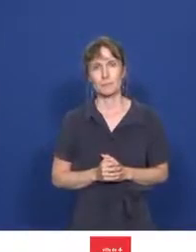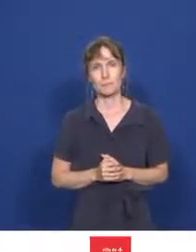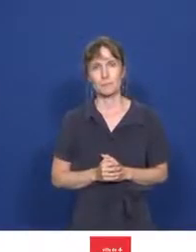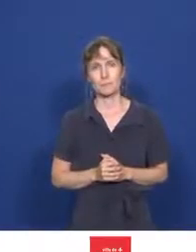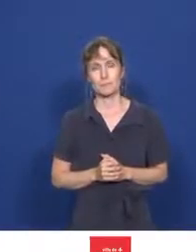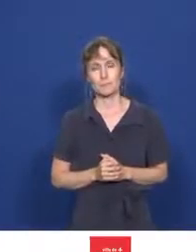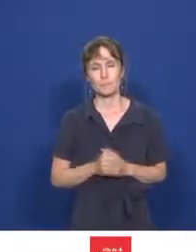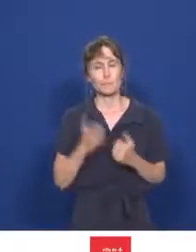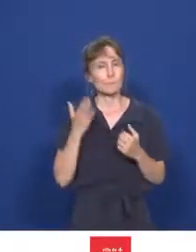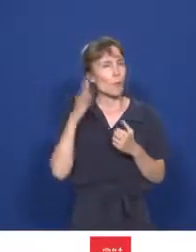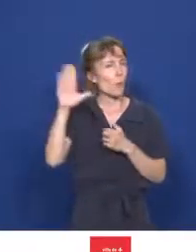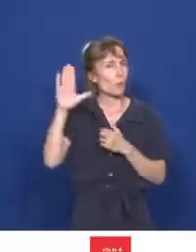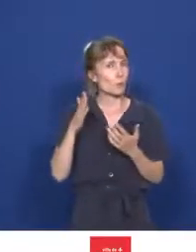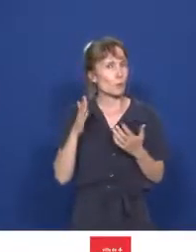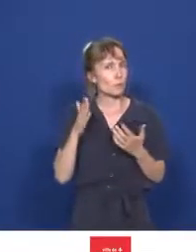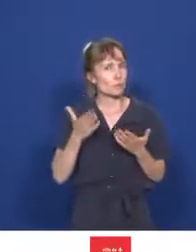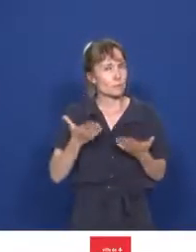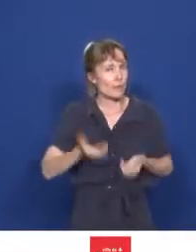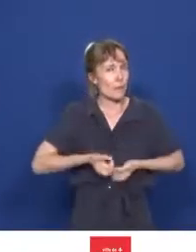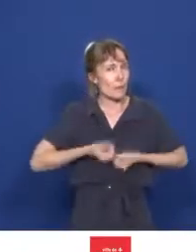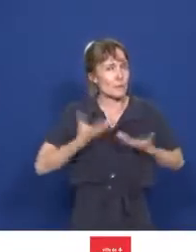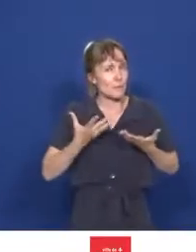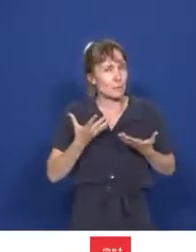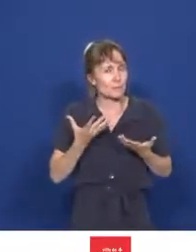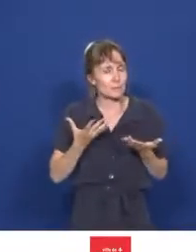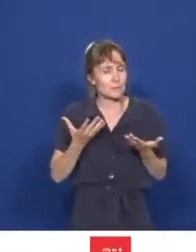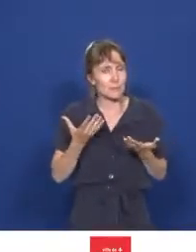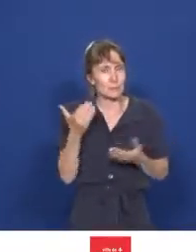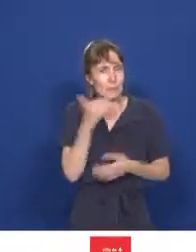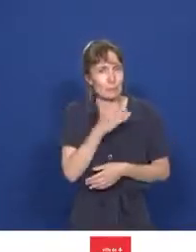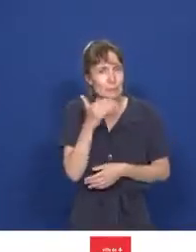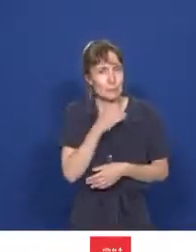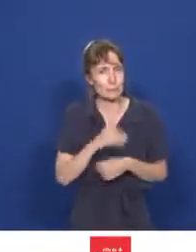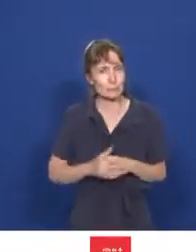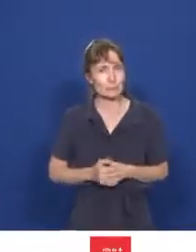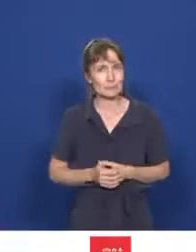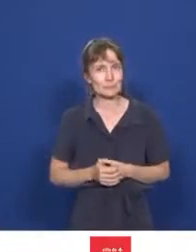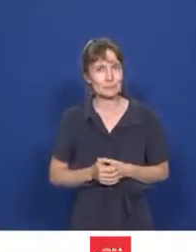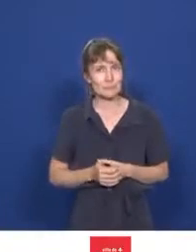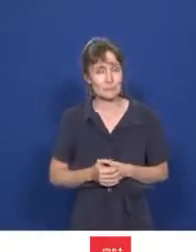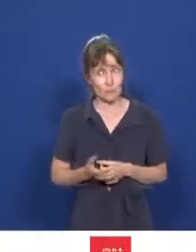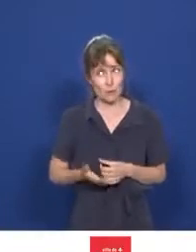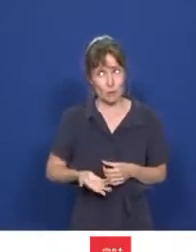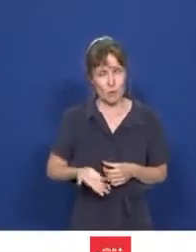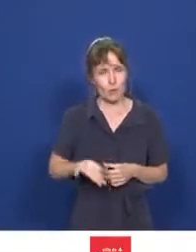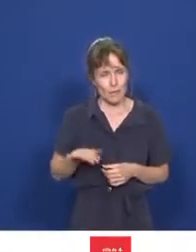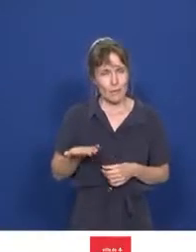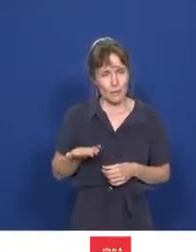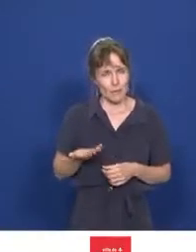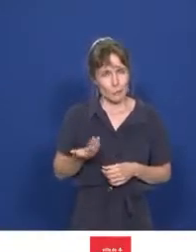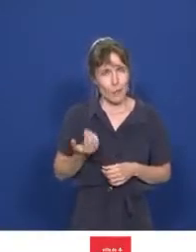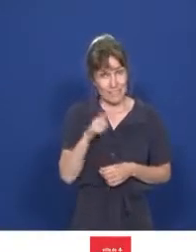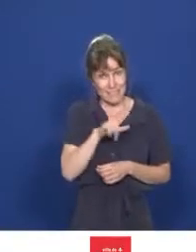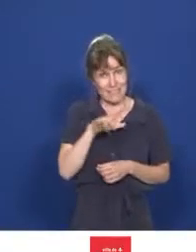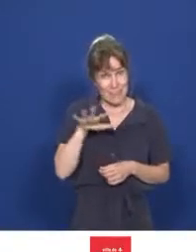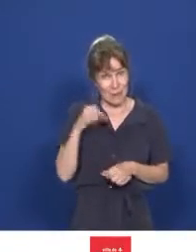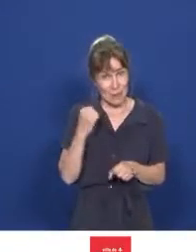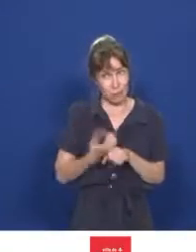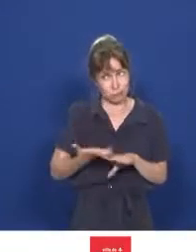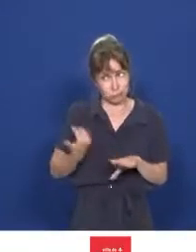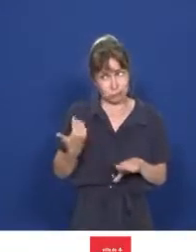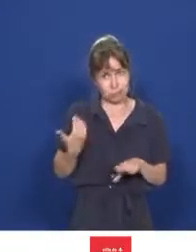rapides. Bon, ça fait près de 25 ans que j'habite dans ce quartier, puis nous y avons